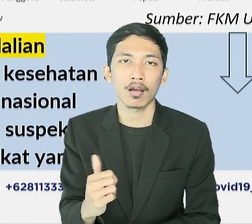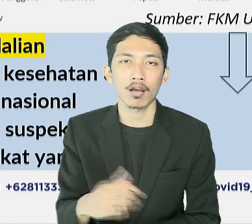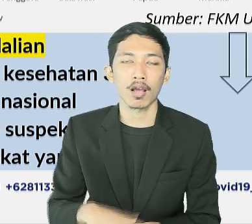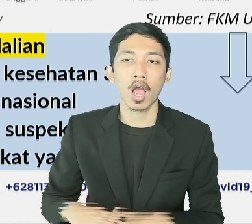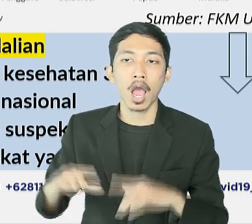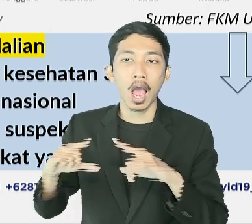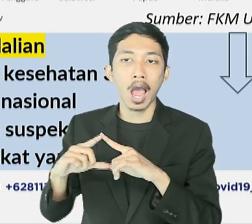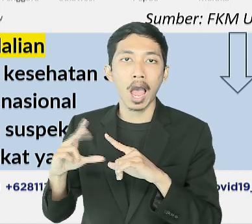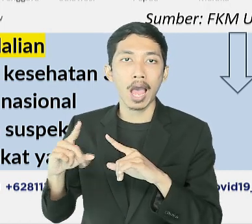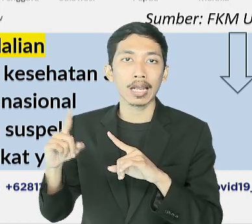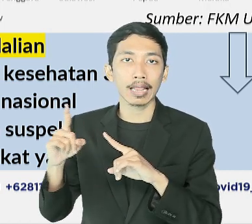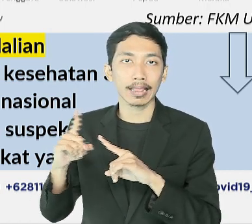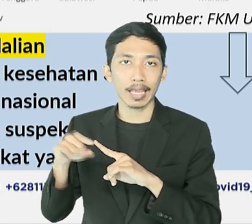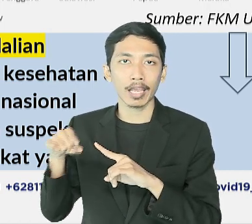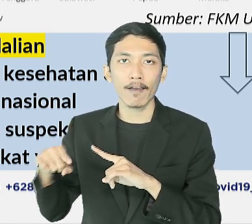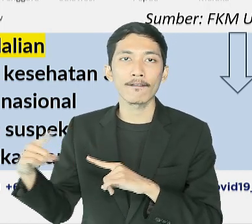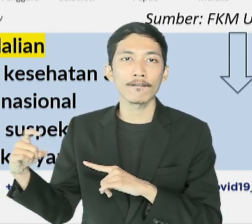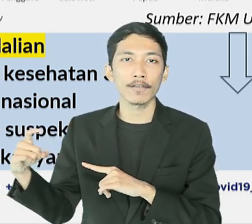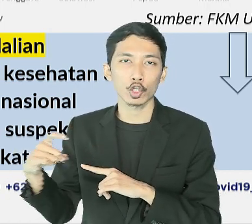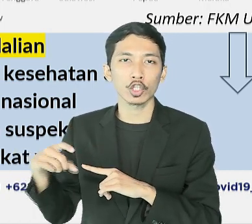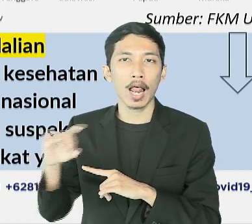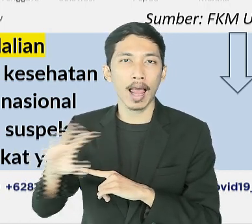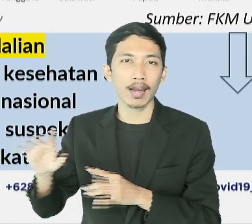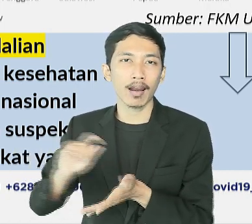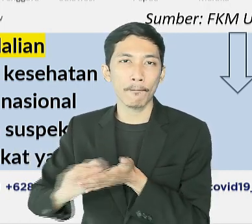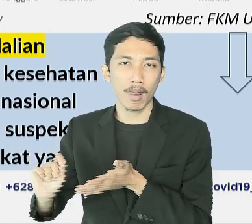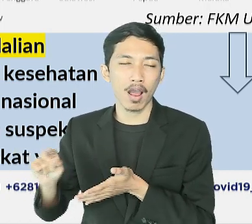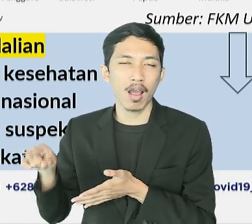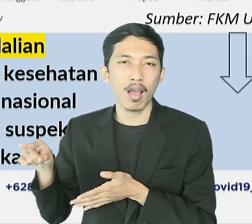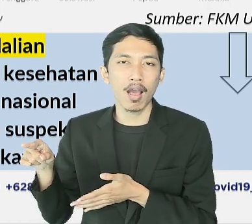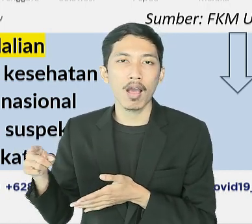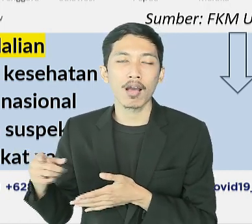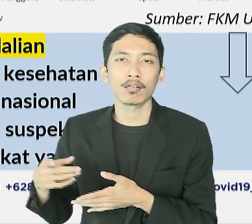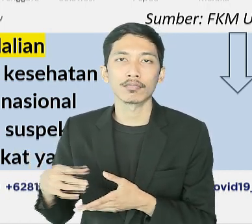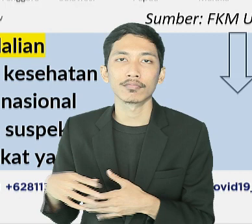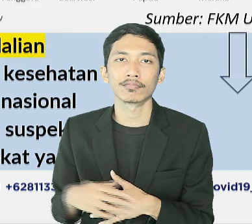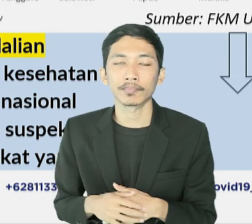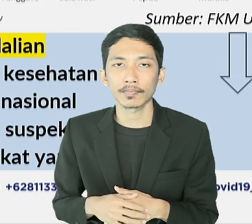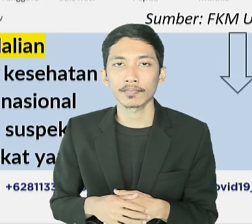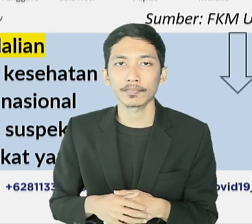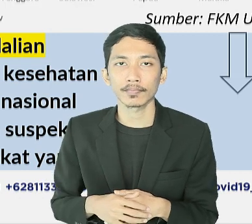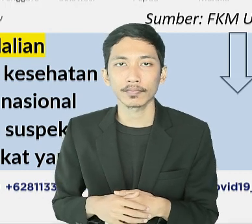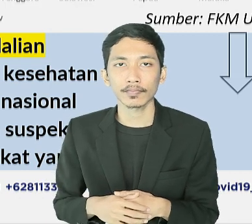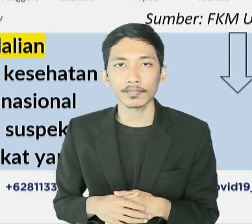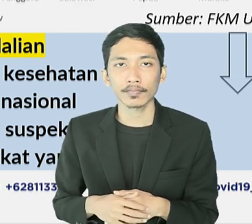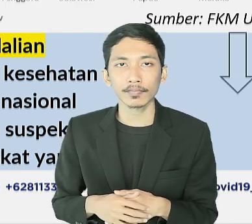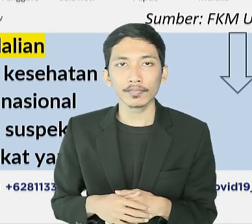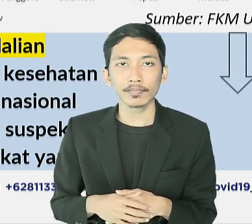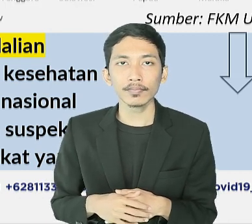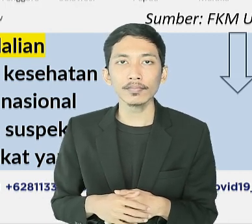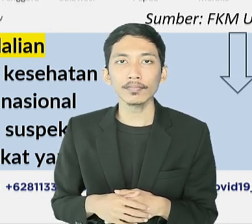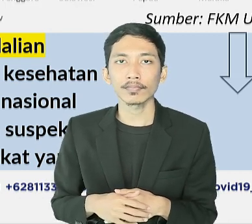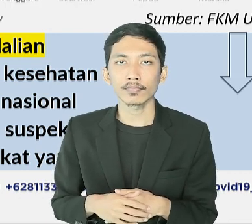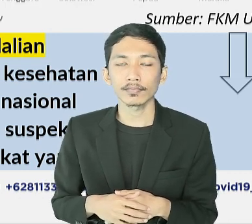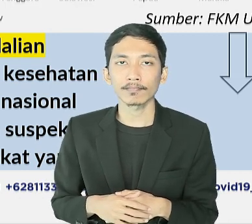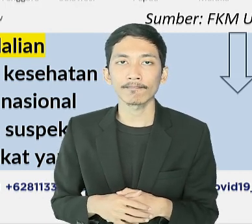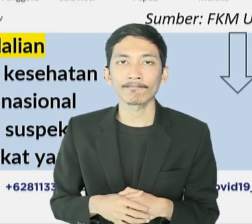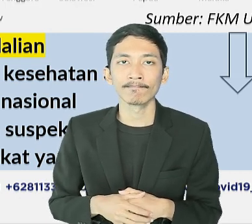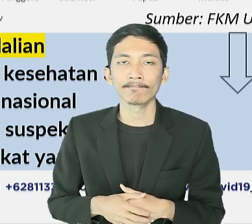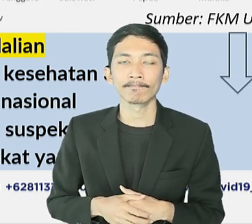RT atau RT, Effective Reproduction Number, adalah angka reproduksi penyakit setelah adanya